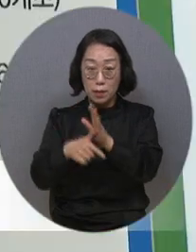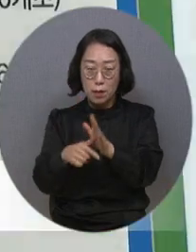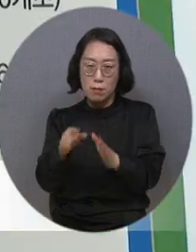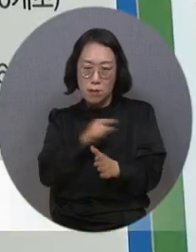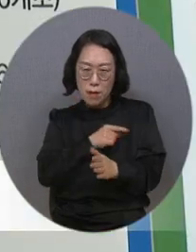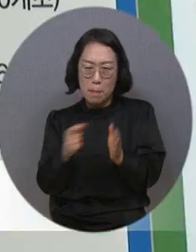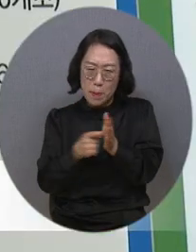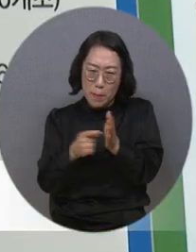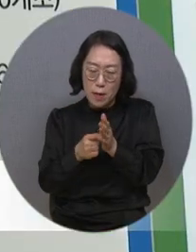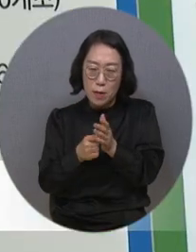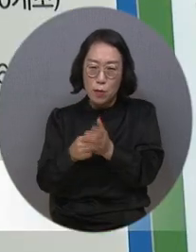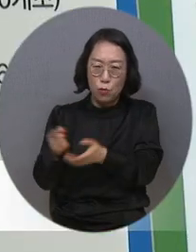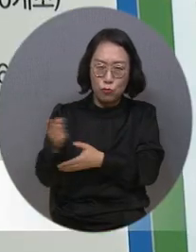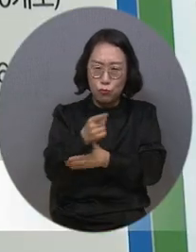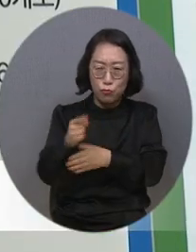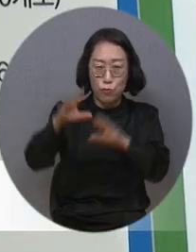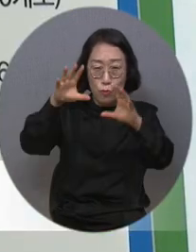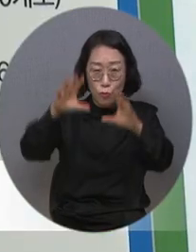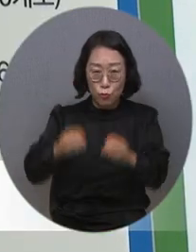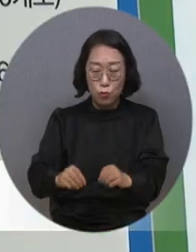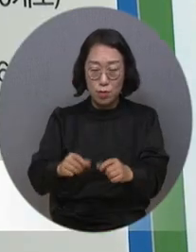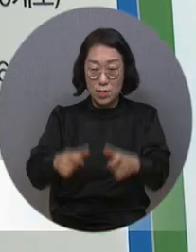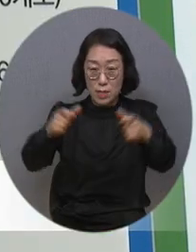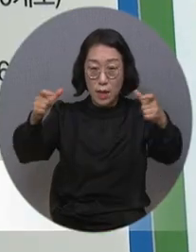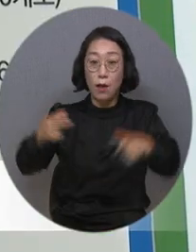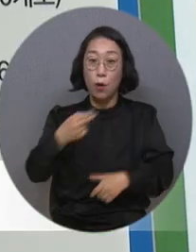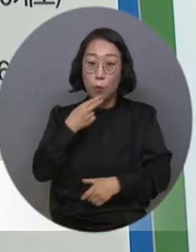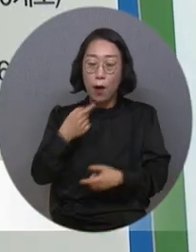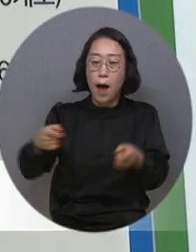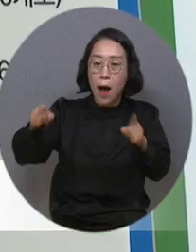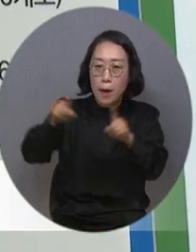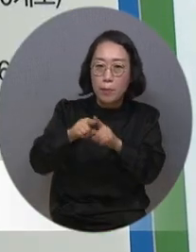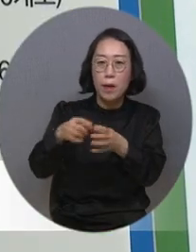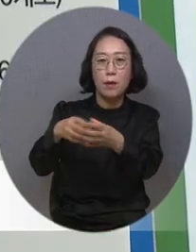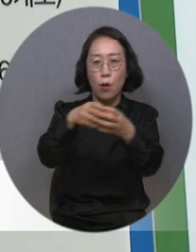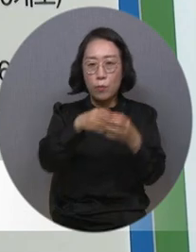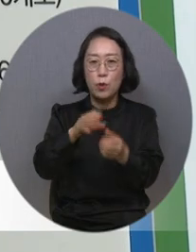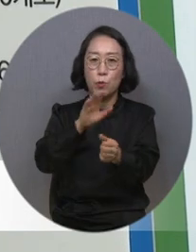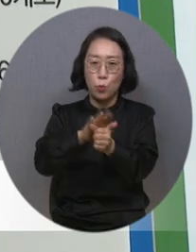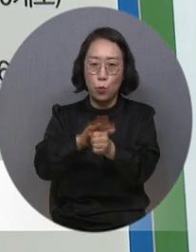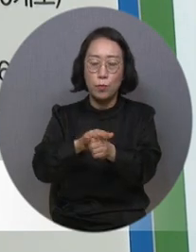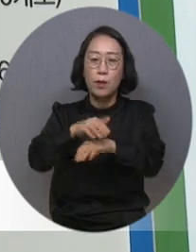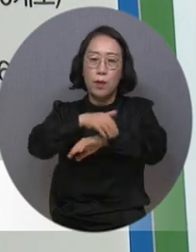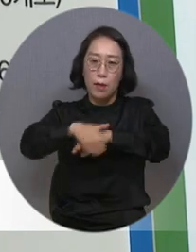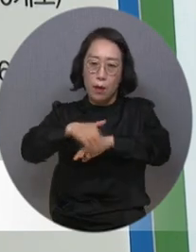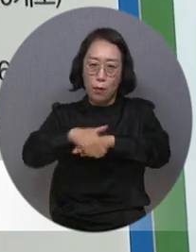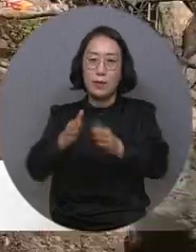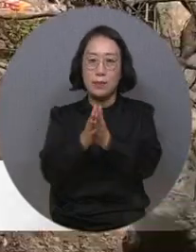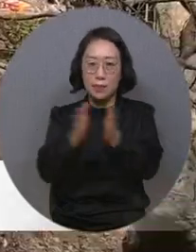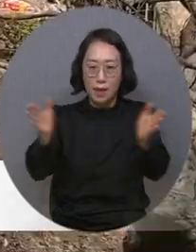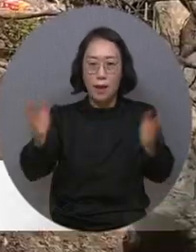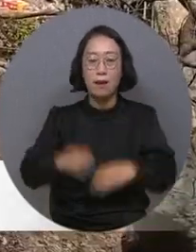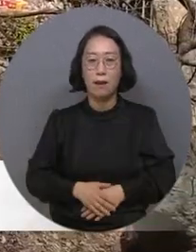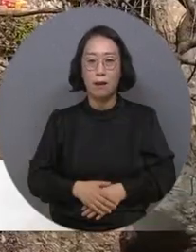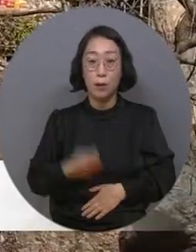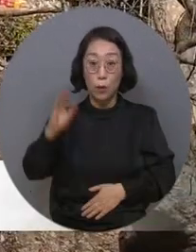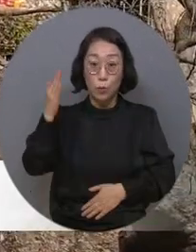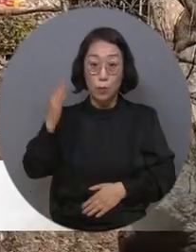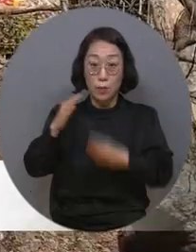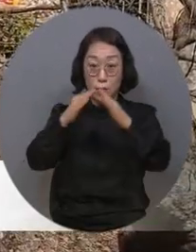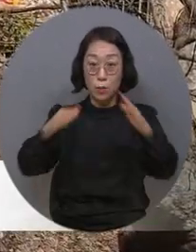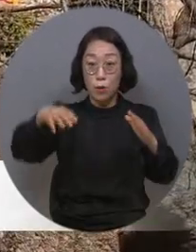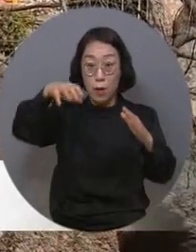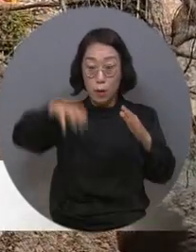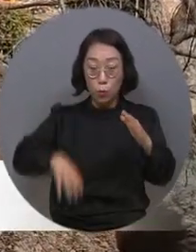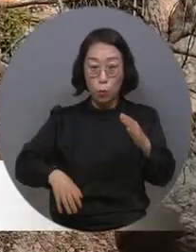대응과 대형 산불로 확대되지 않도록 유관기관 협력 체계를 신속히 가동하는 체계를 갖췄습니다. 최근 전남 지역